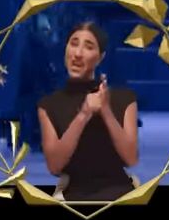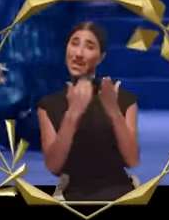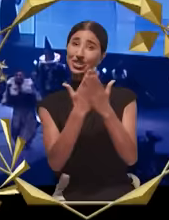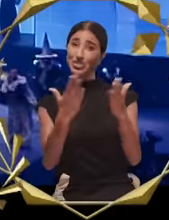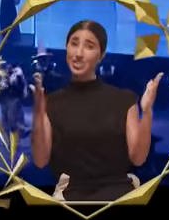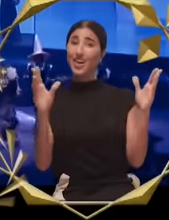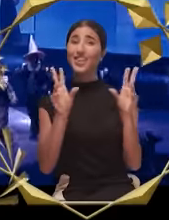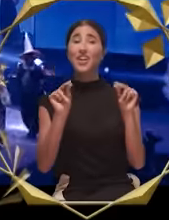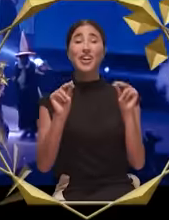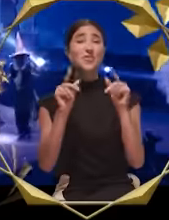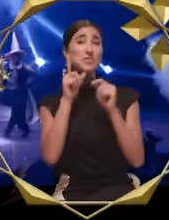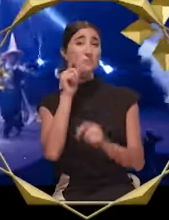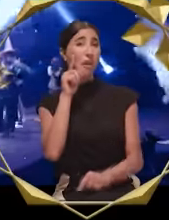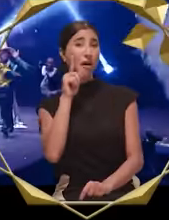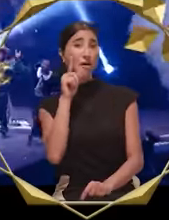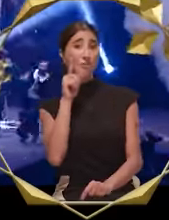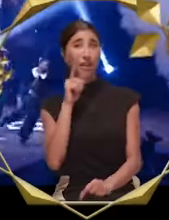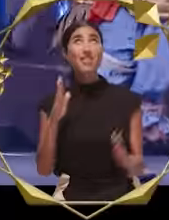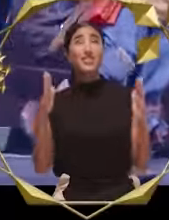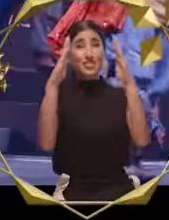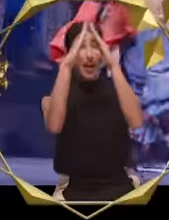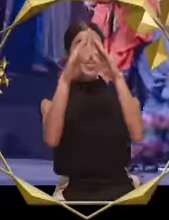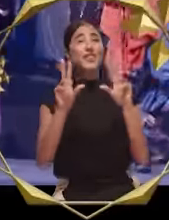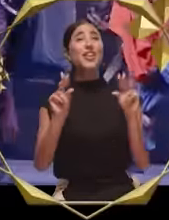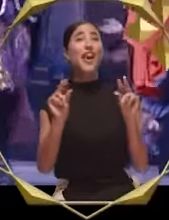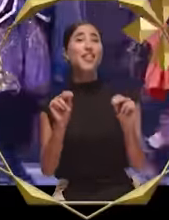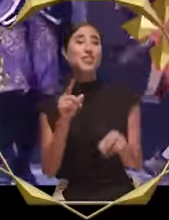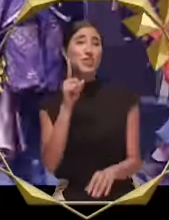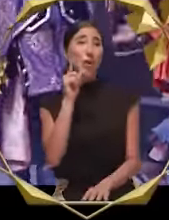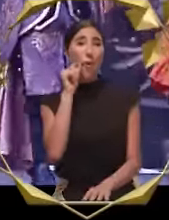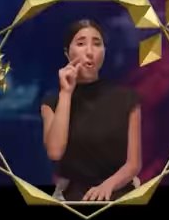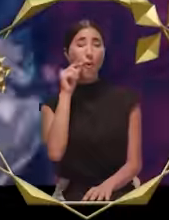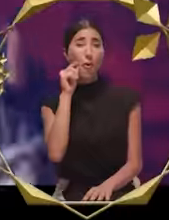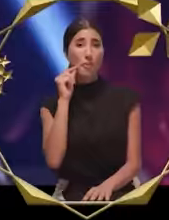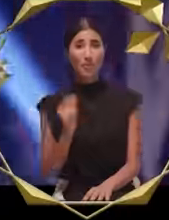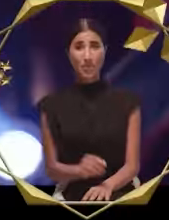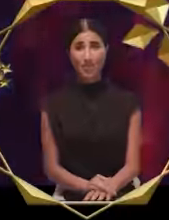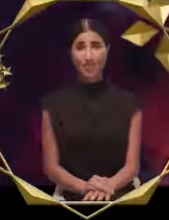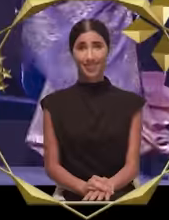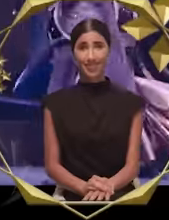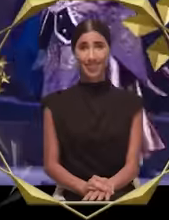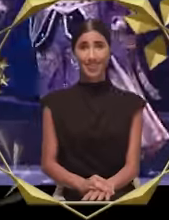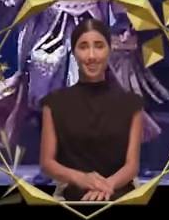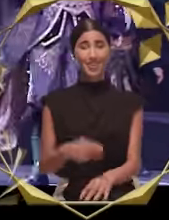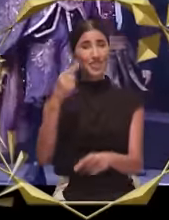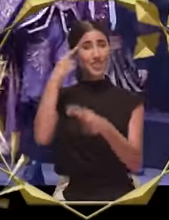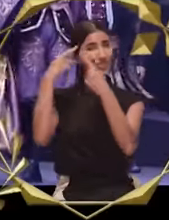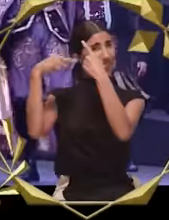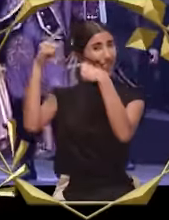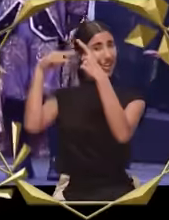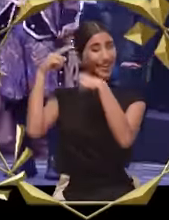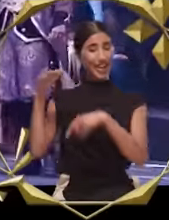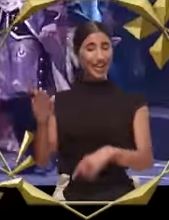البيت أمومة جدران أبوة سقف باب أمان شباك يفتح